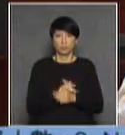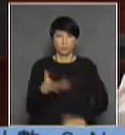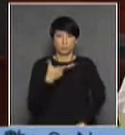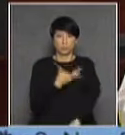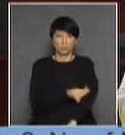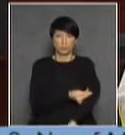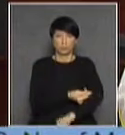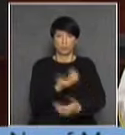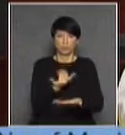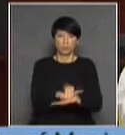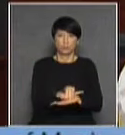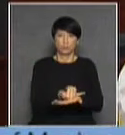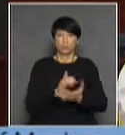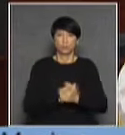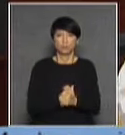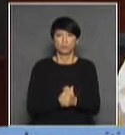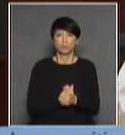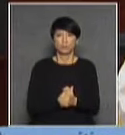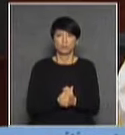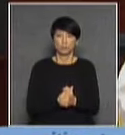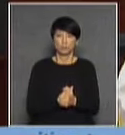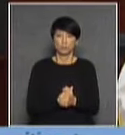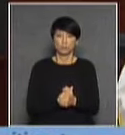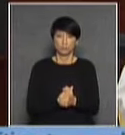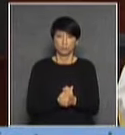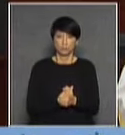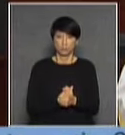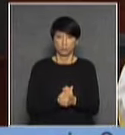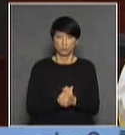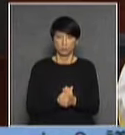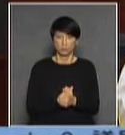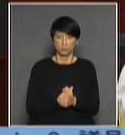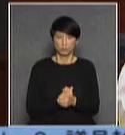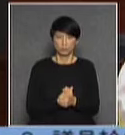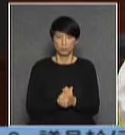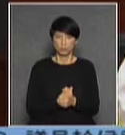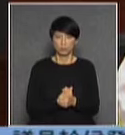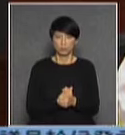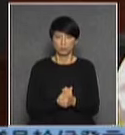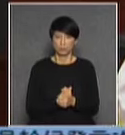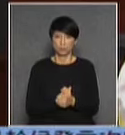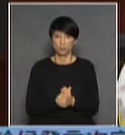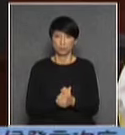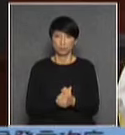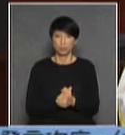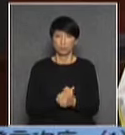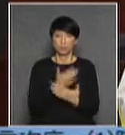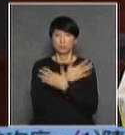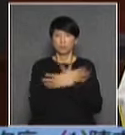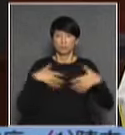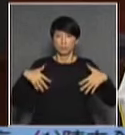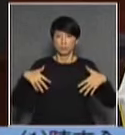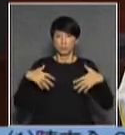嘅毀滅嘅。咁而呢個愛協自己本身